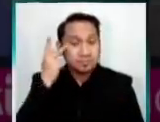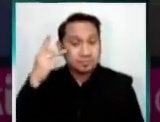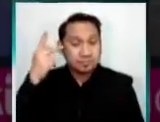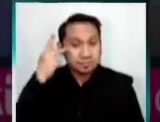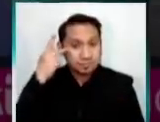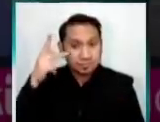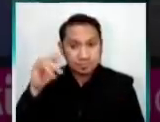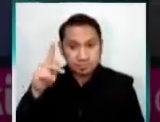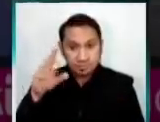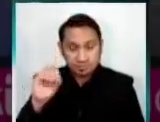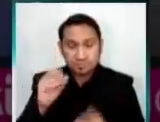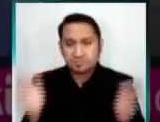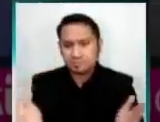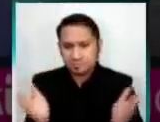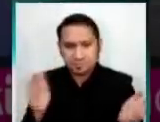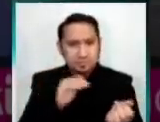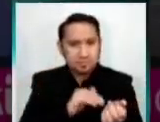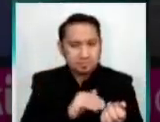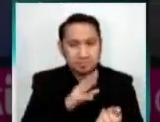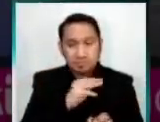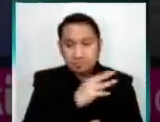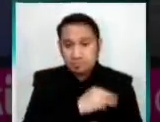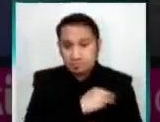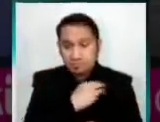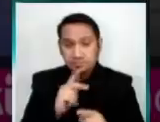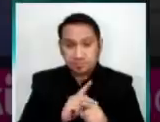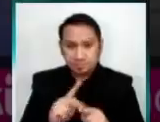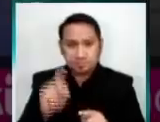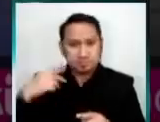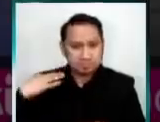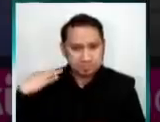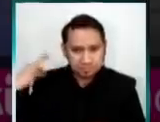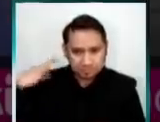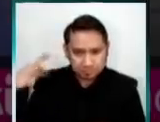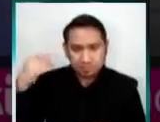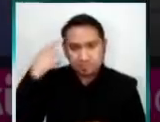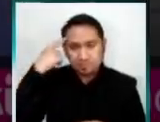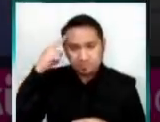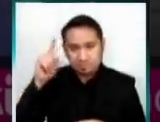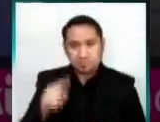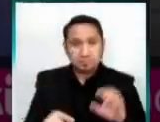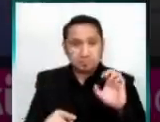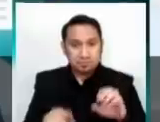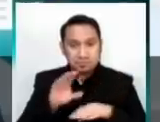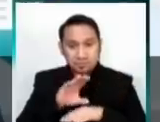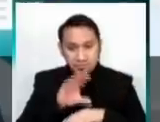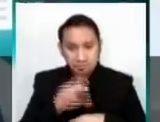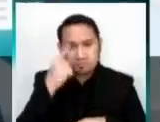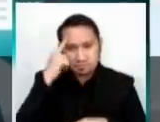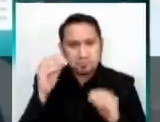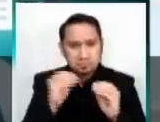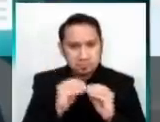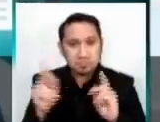mga doktor at medical professionals na mag-volunteer sa Bayanihan Ikonsulta para mas marami pa raw ang maserbisyohan. Dahil